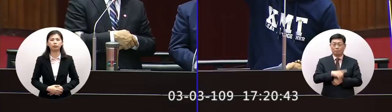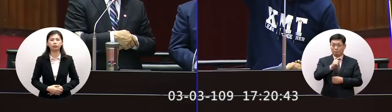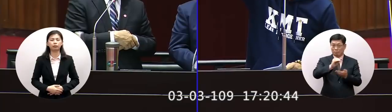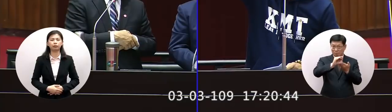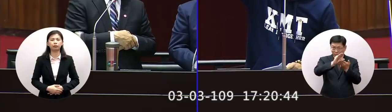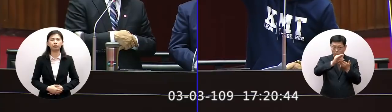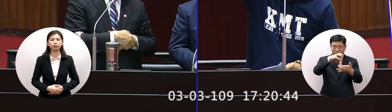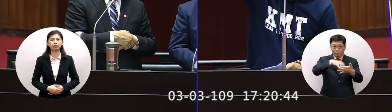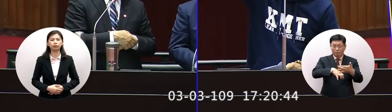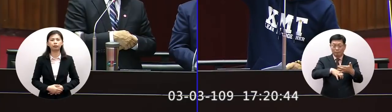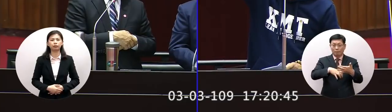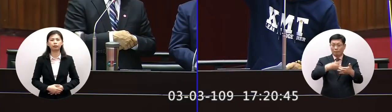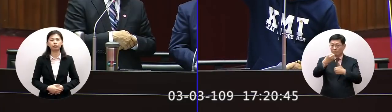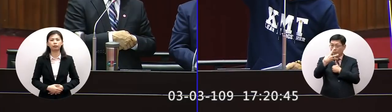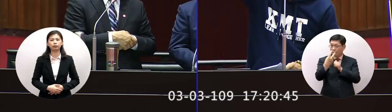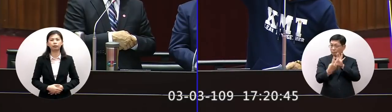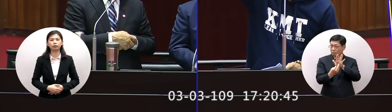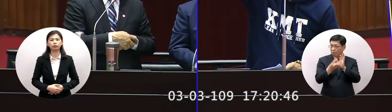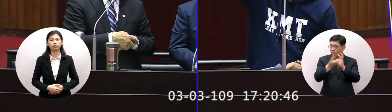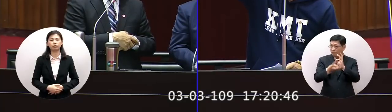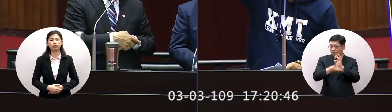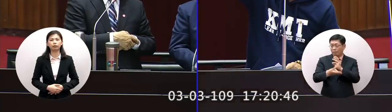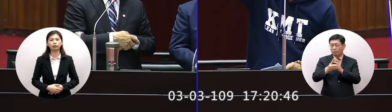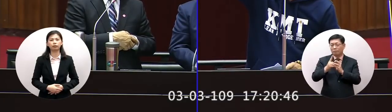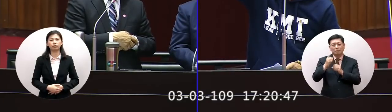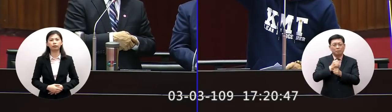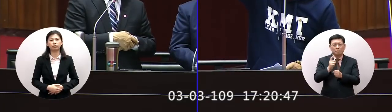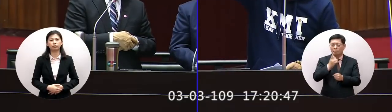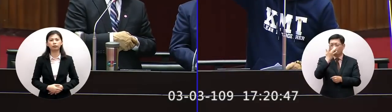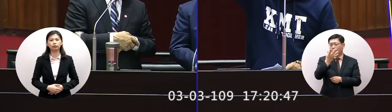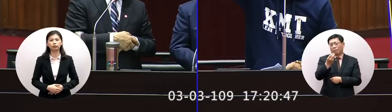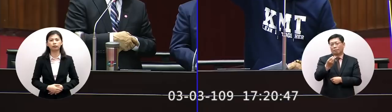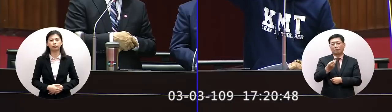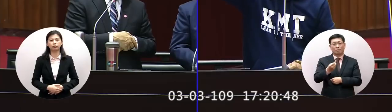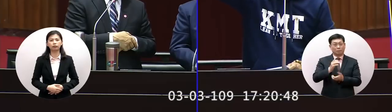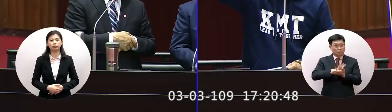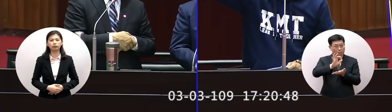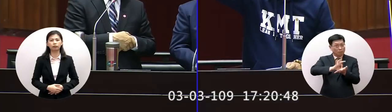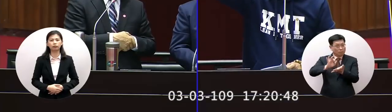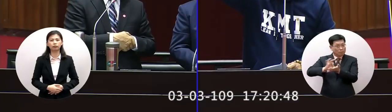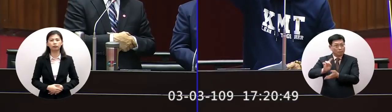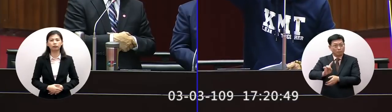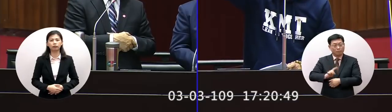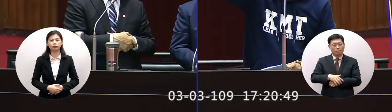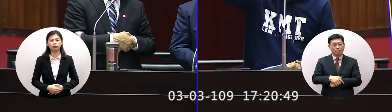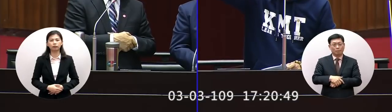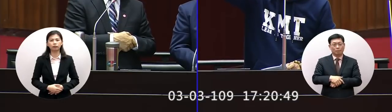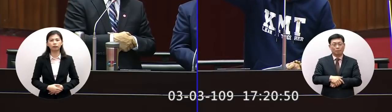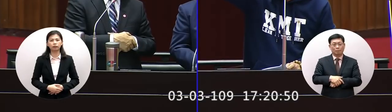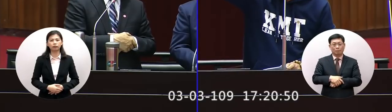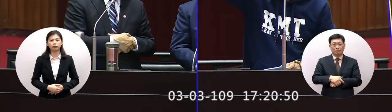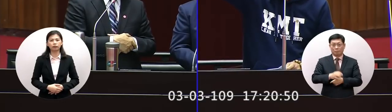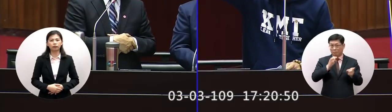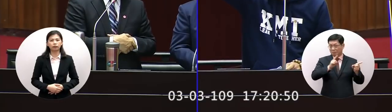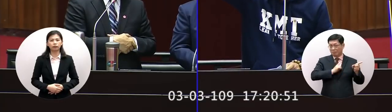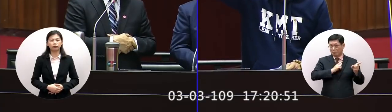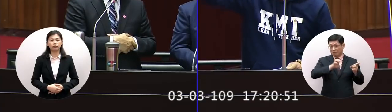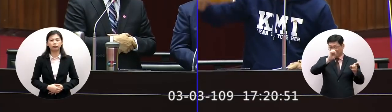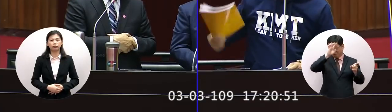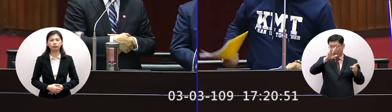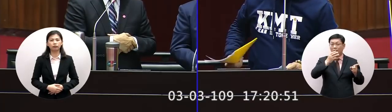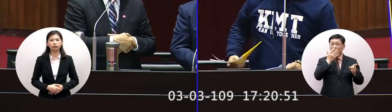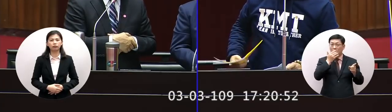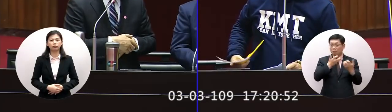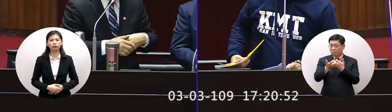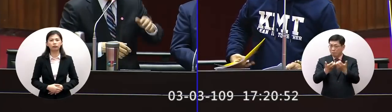来头底没有告诉我们怎么做了，将来要怎用？你是看政党的个颜色